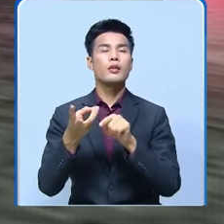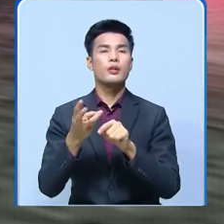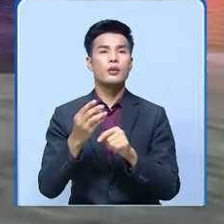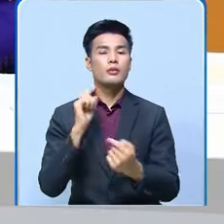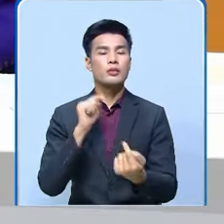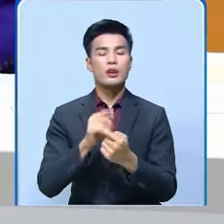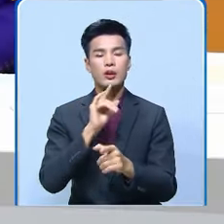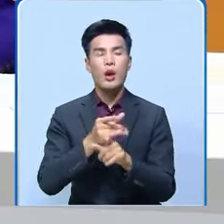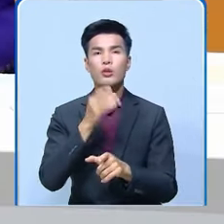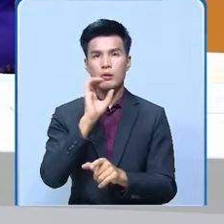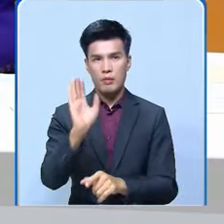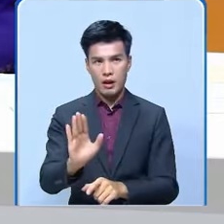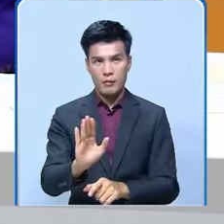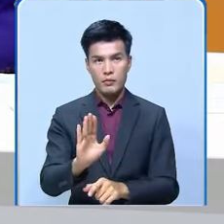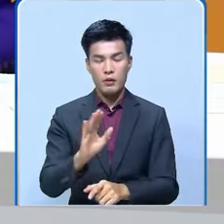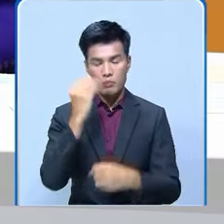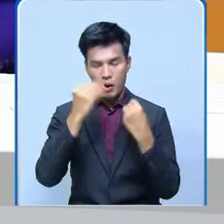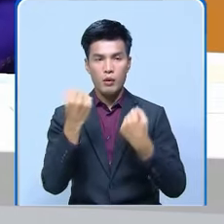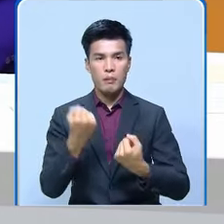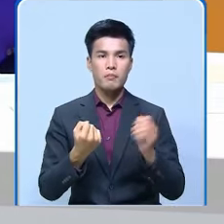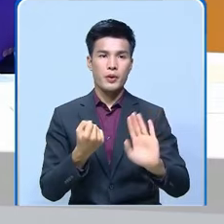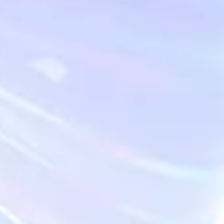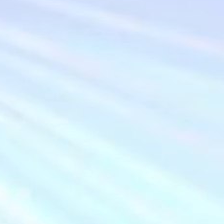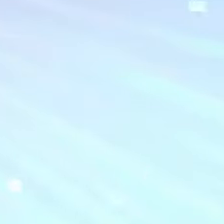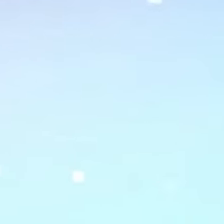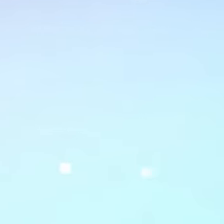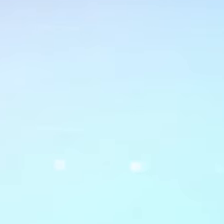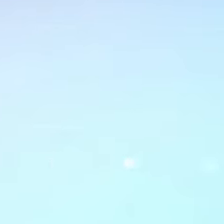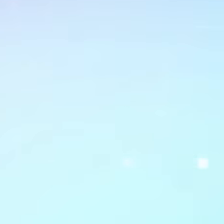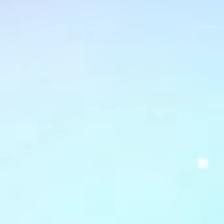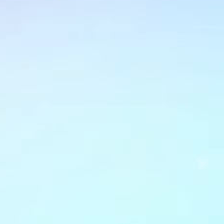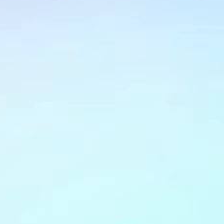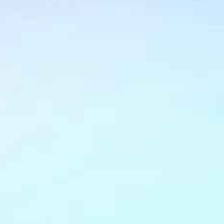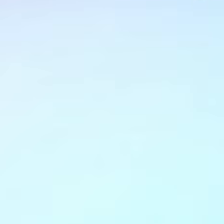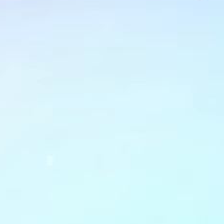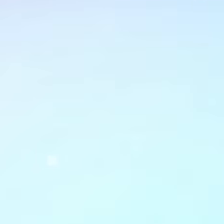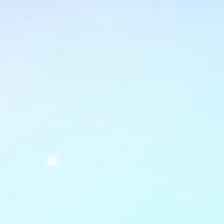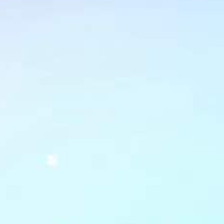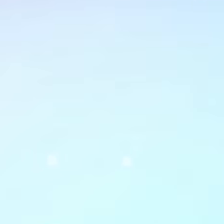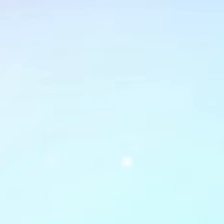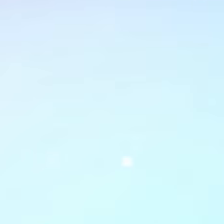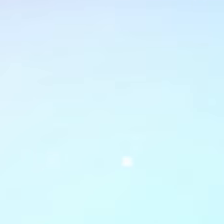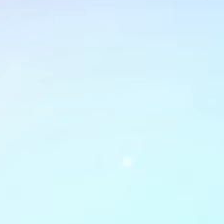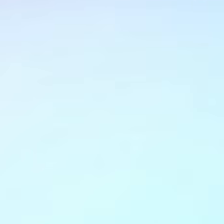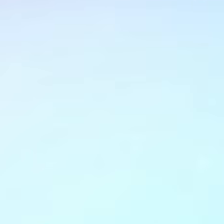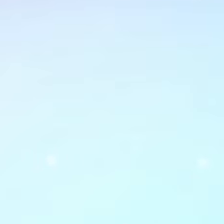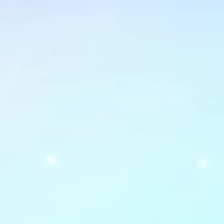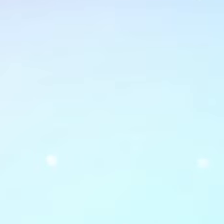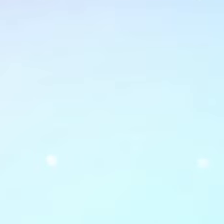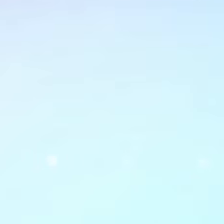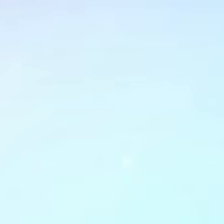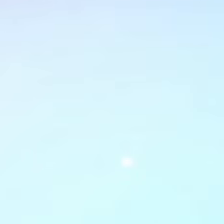เนาะไม่ให้ไปดื่มแล้วก็ไม่ให้เกิดแบบเมาแล้วขับอะไรแบบนี้ไงครับ HDเพื่อคุณ